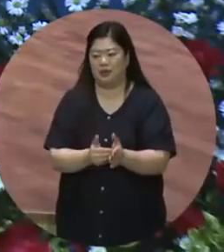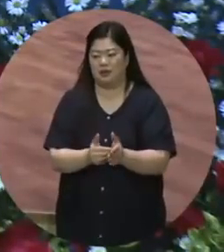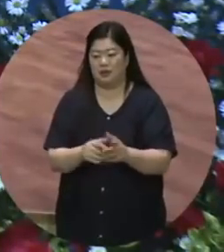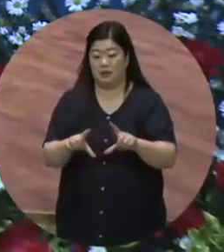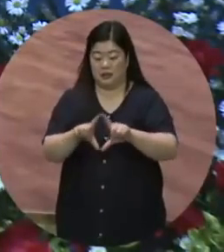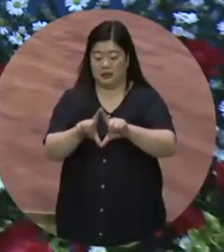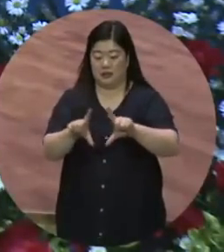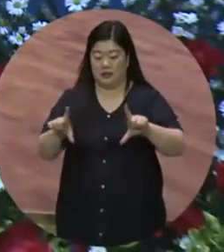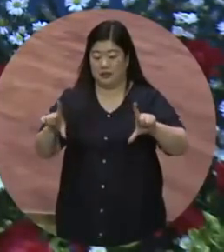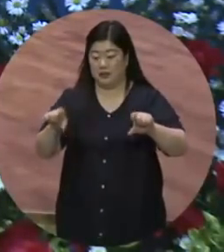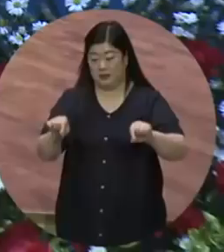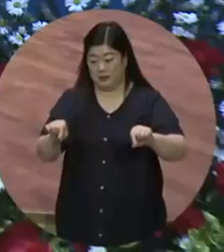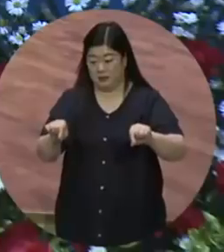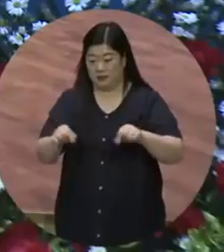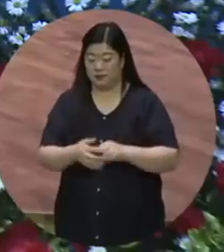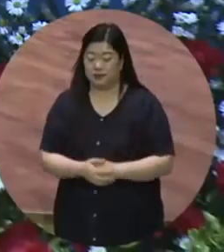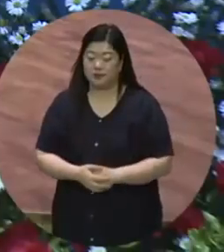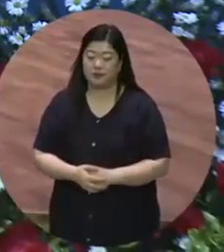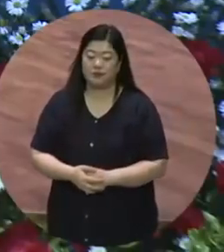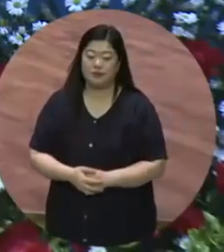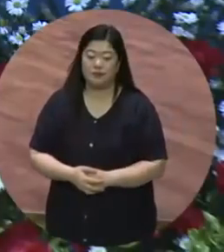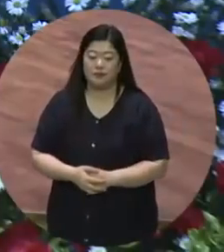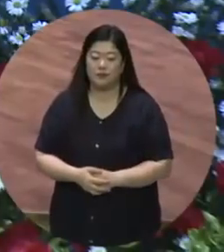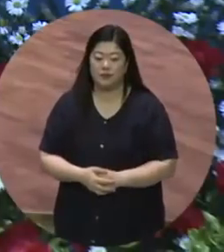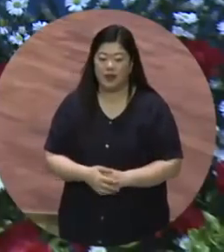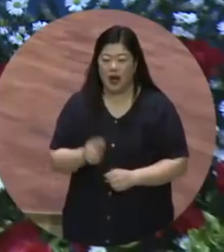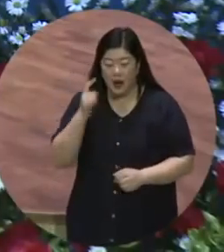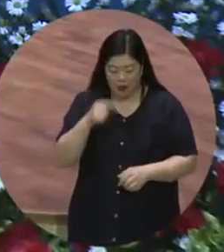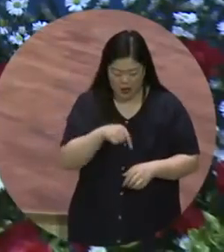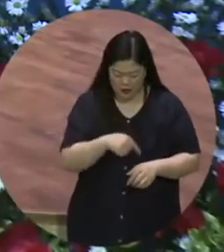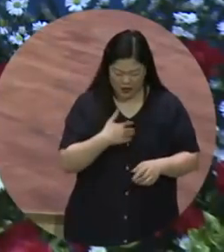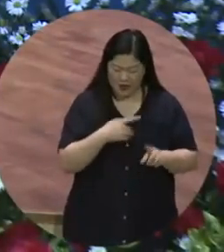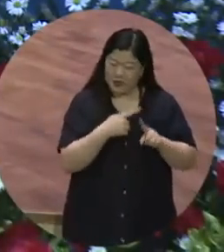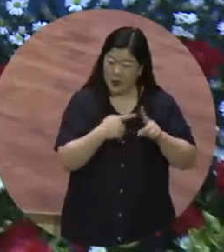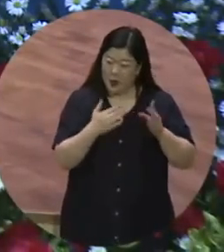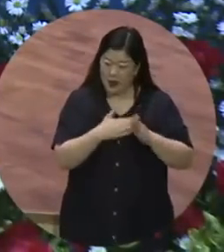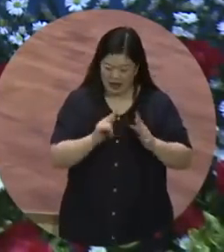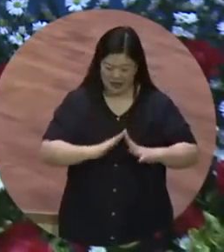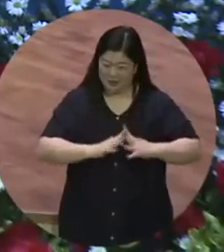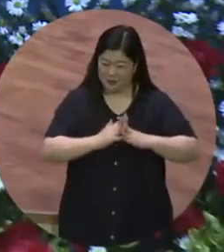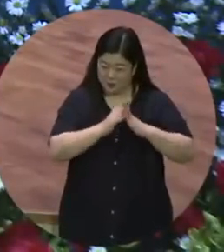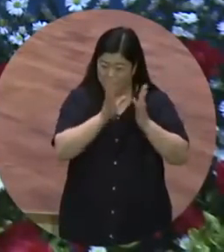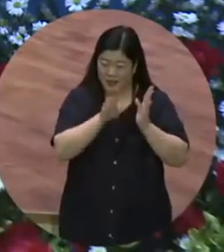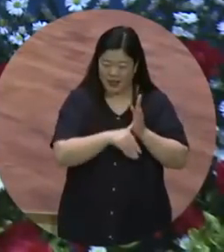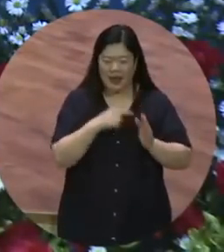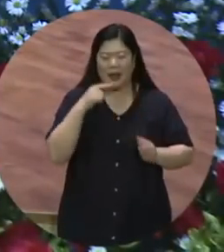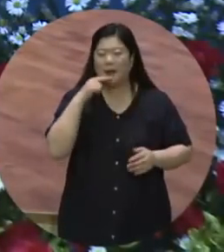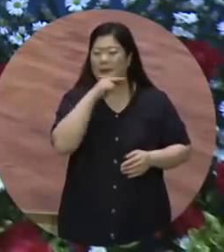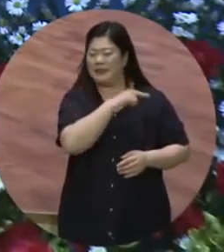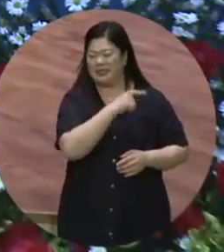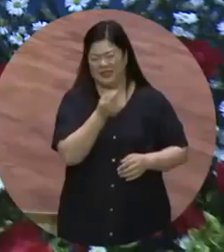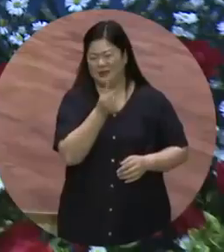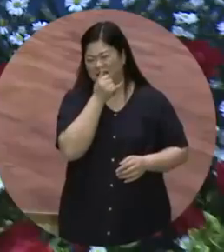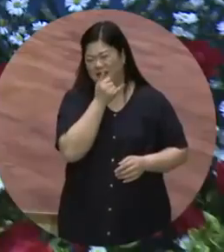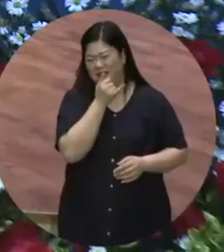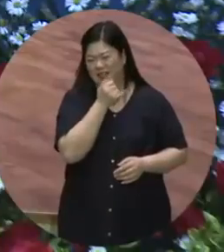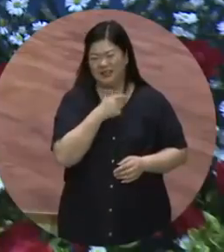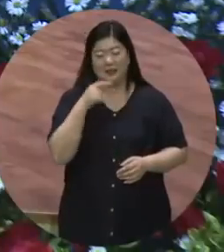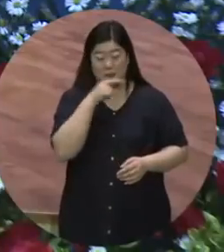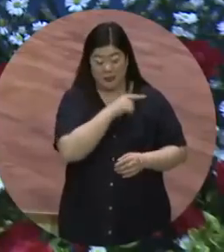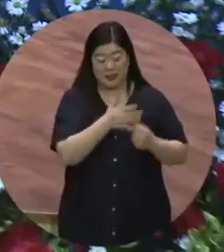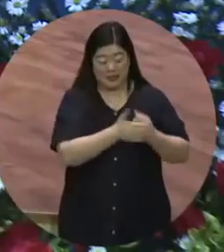것이 150억이에요. 왜냐하면 부채가 한 300억이 넘기 때문에 반이라도 좀 갚자. 반으로 갚으면